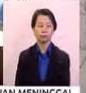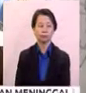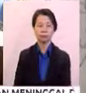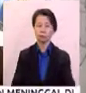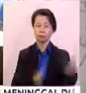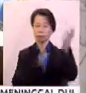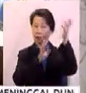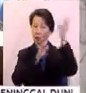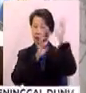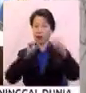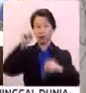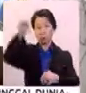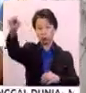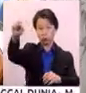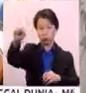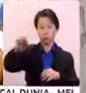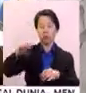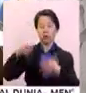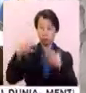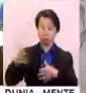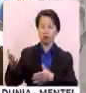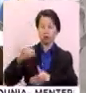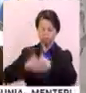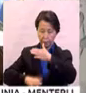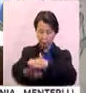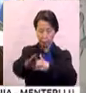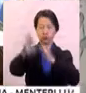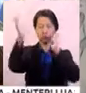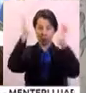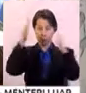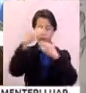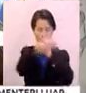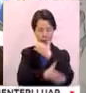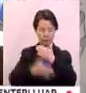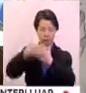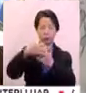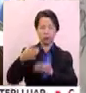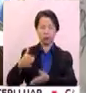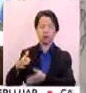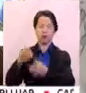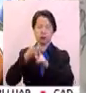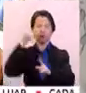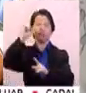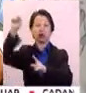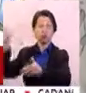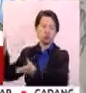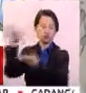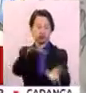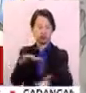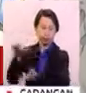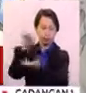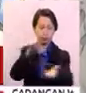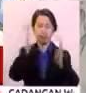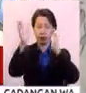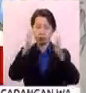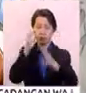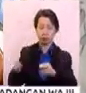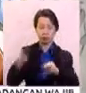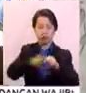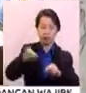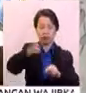Kelapa daripada Sabah, daripada Pulau Papabak, kita dah bawa masuk ke Semenanjung Malaysia untuk menambah